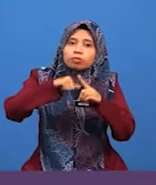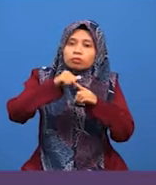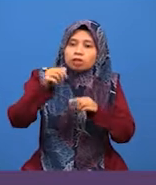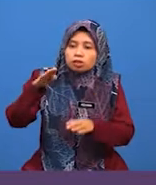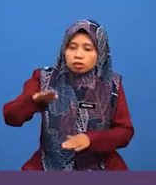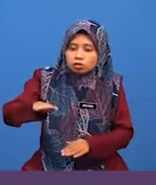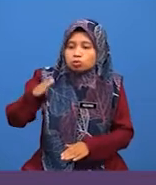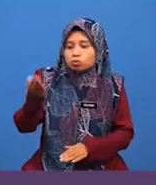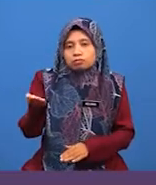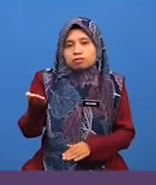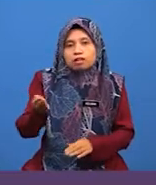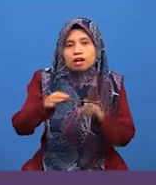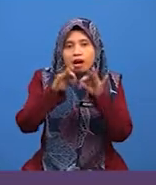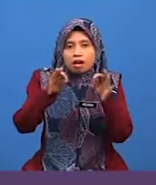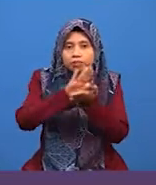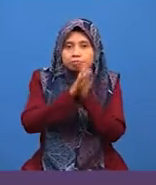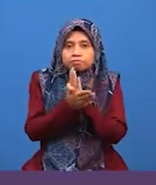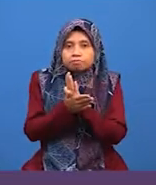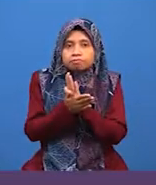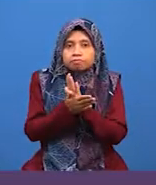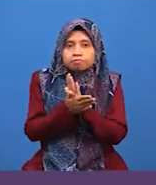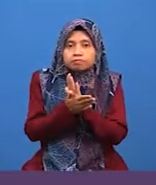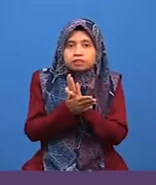Apabila disongsangkan, ayat menjadi